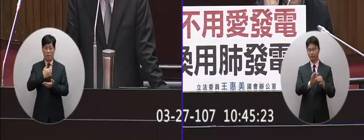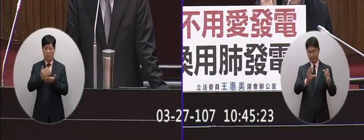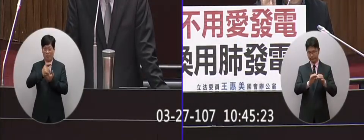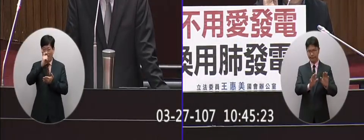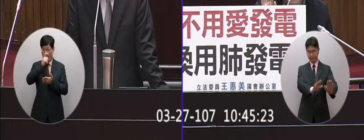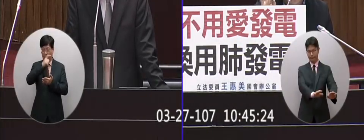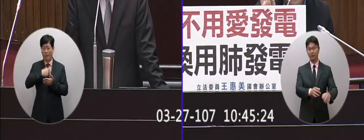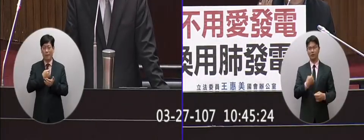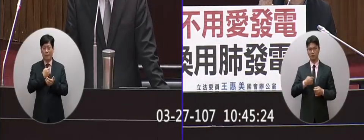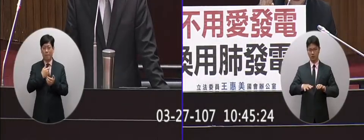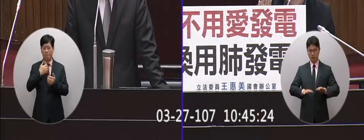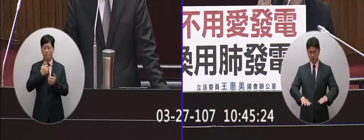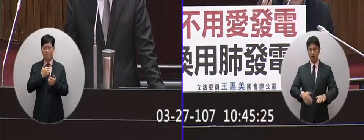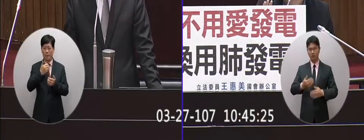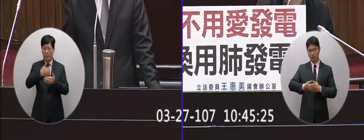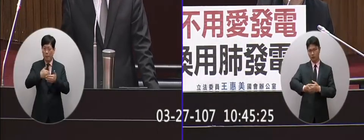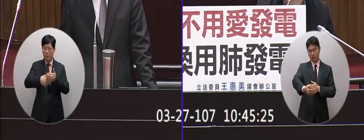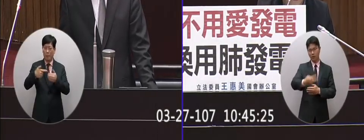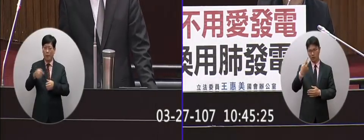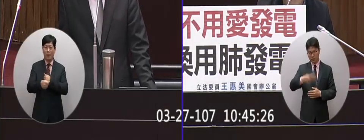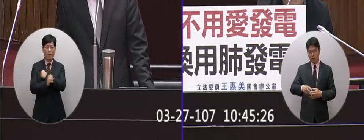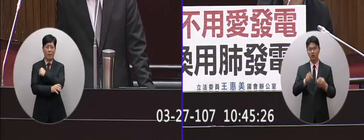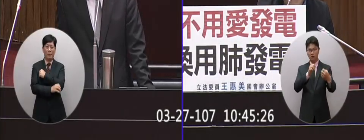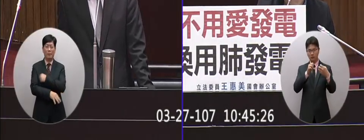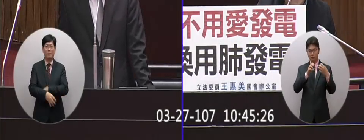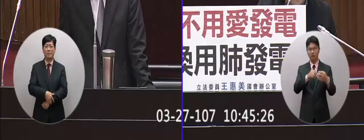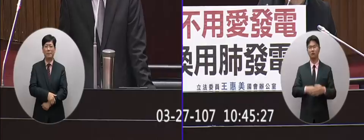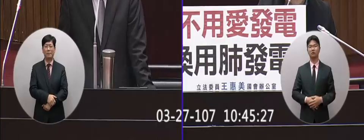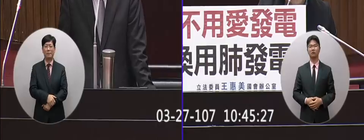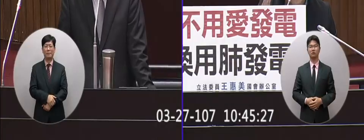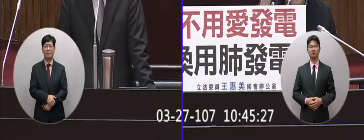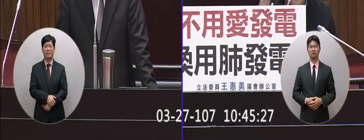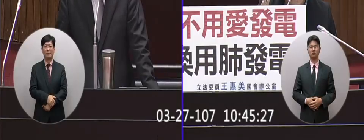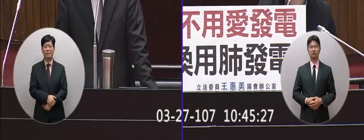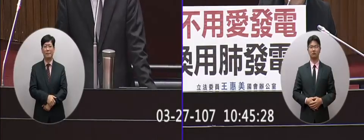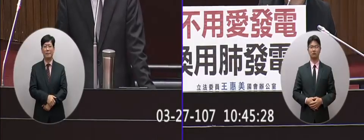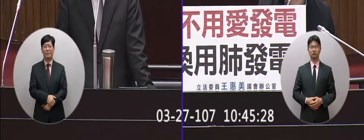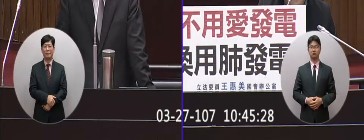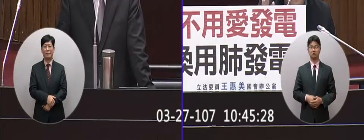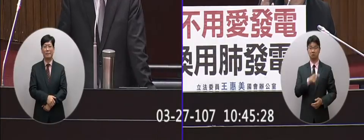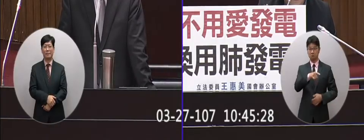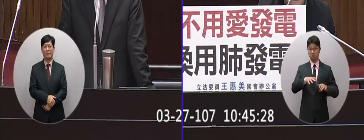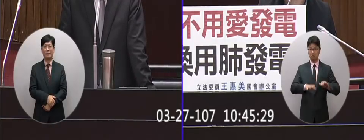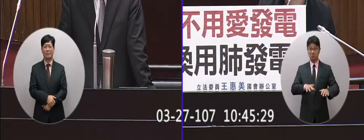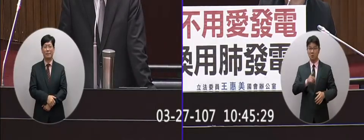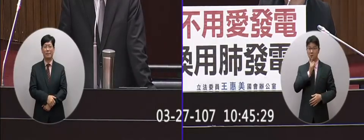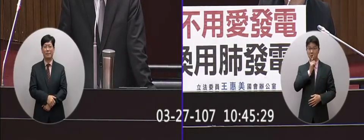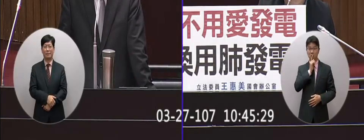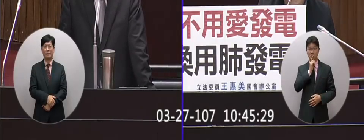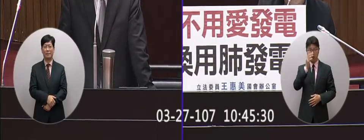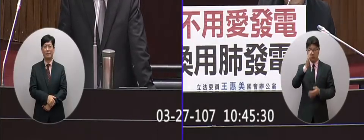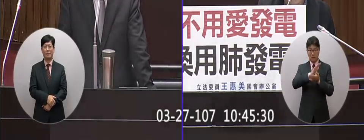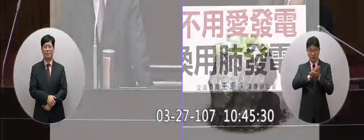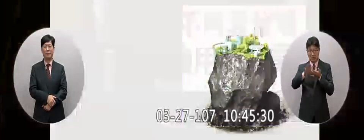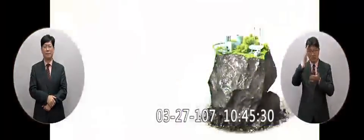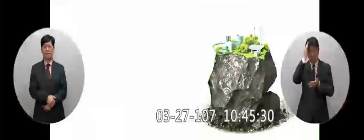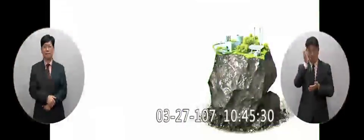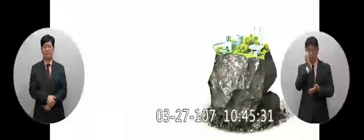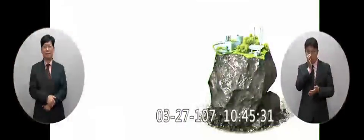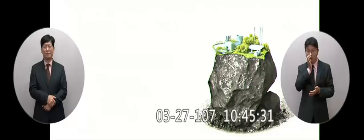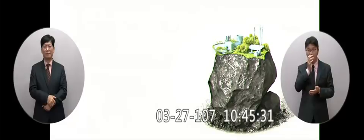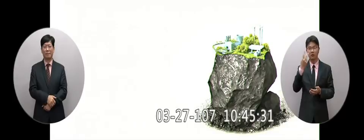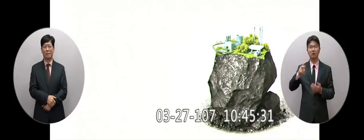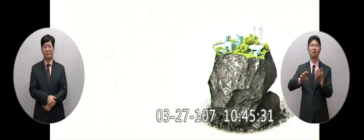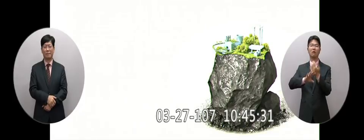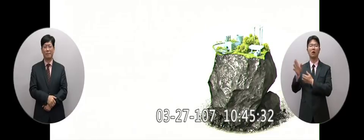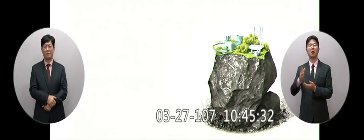放。 没关系，我们一部分我们来谈哦。为什么这一次你讲的这个我们用干净的煤，可是人家